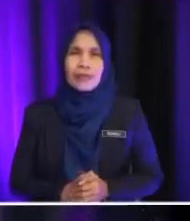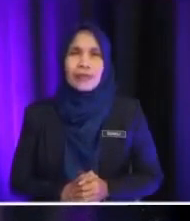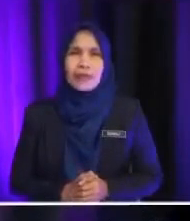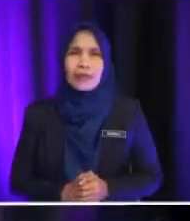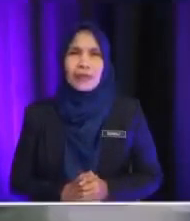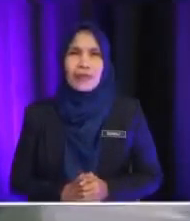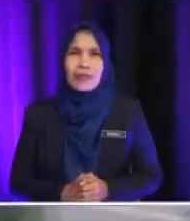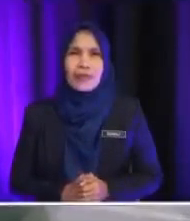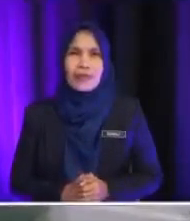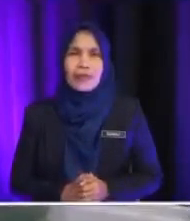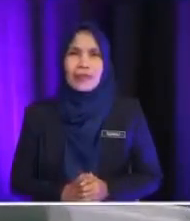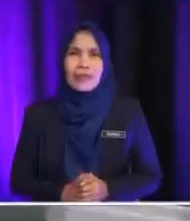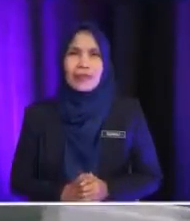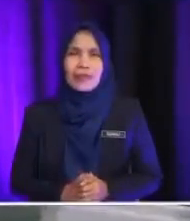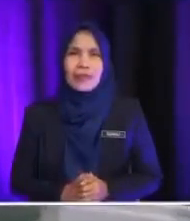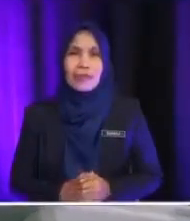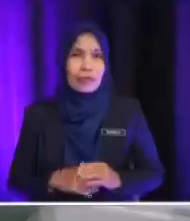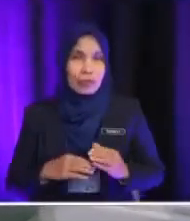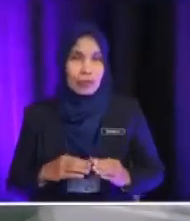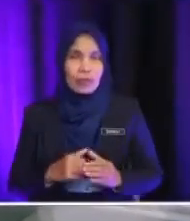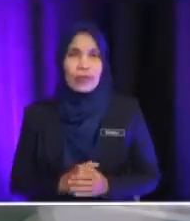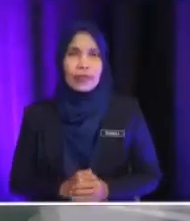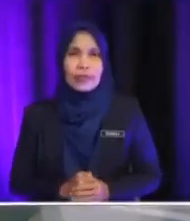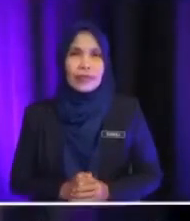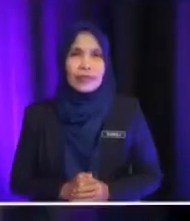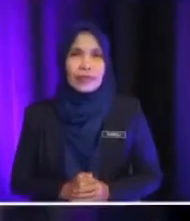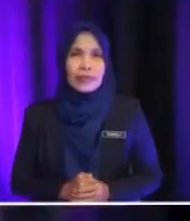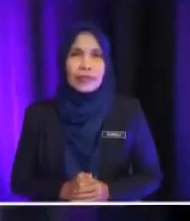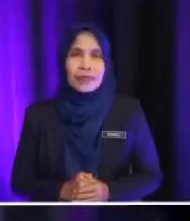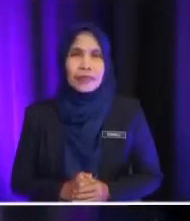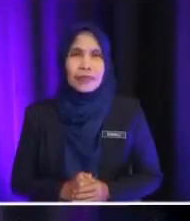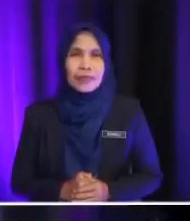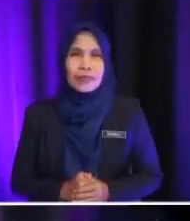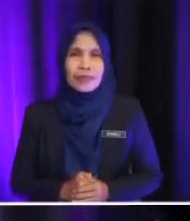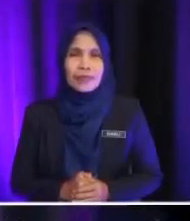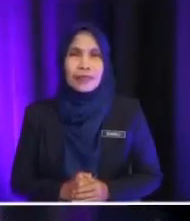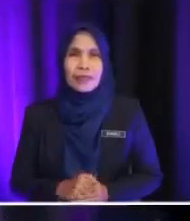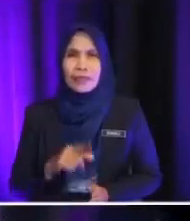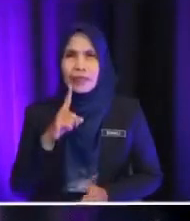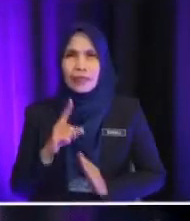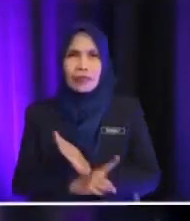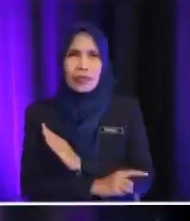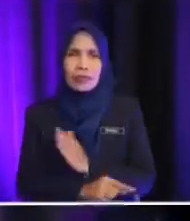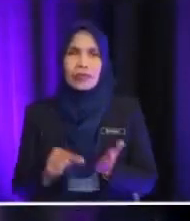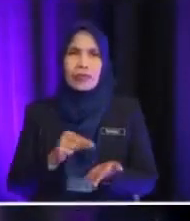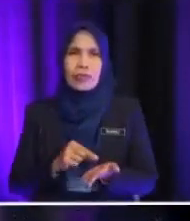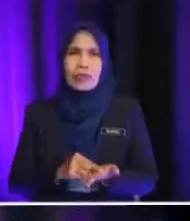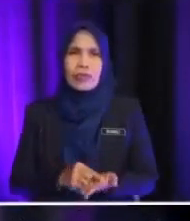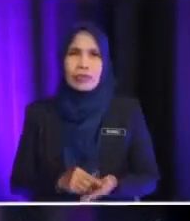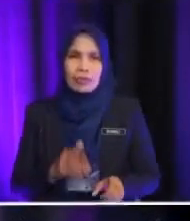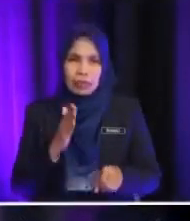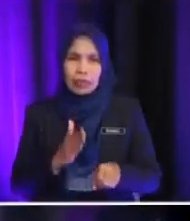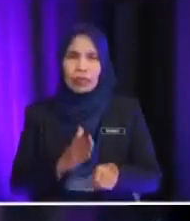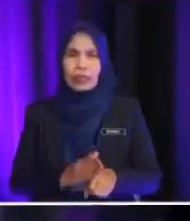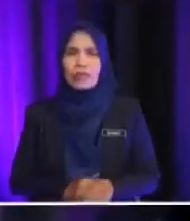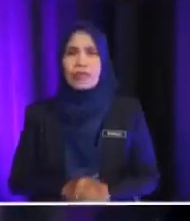1/4 ayam tu lah. Ya, 1/4 bahagian ayam. Okey. Okey. Seekor ayam ni dah potong 4 bahagian, kita ambil 1/4